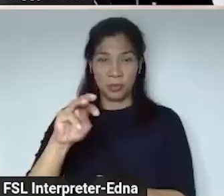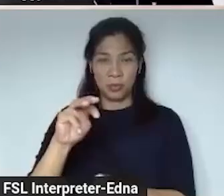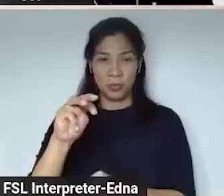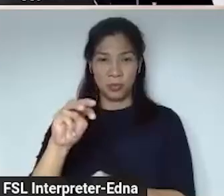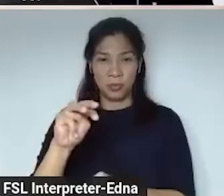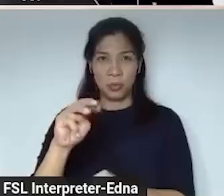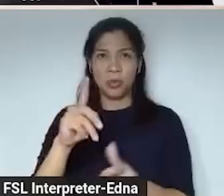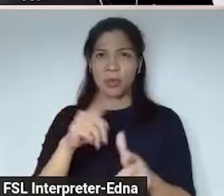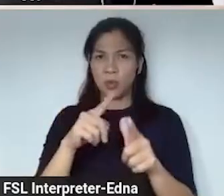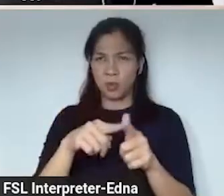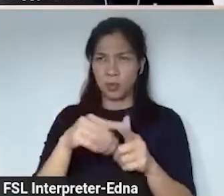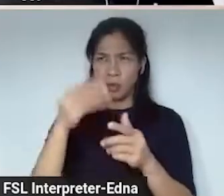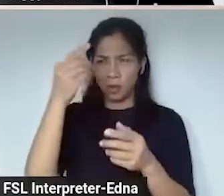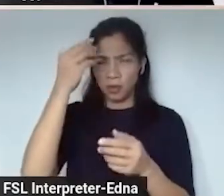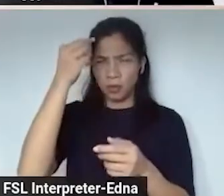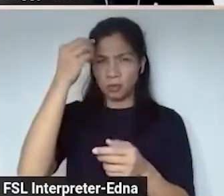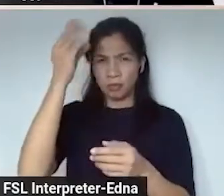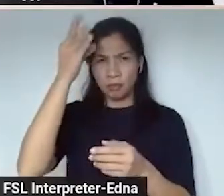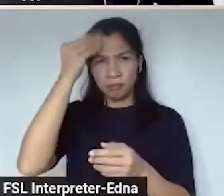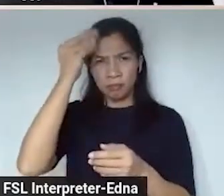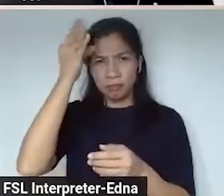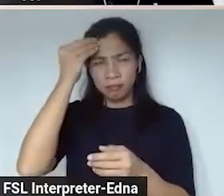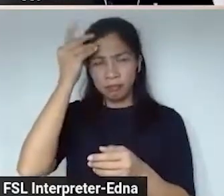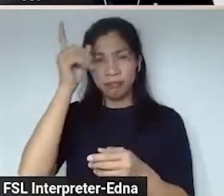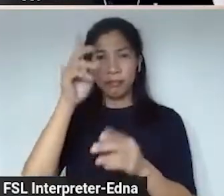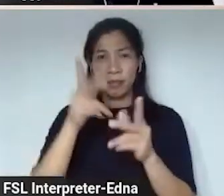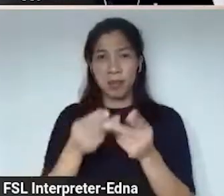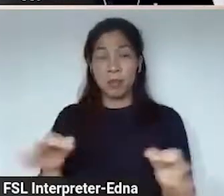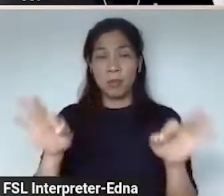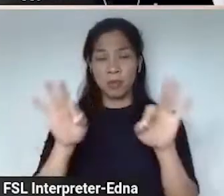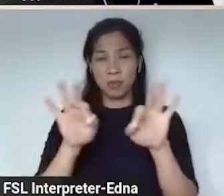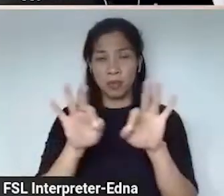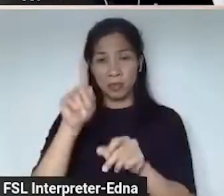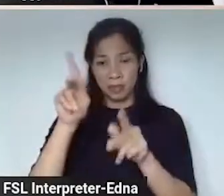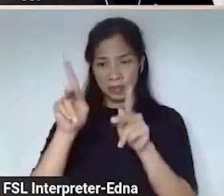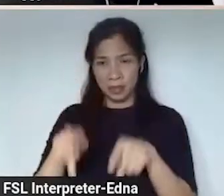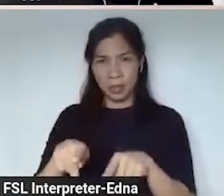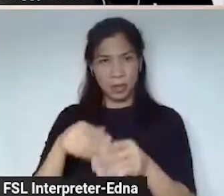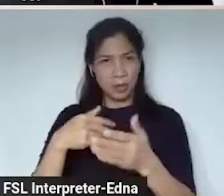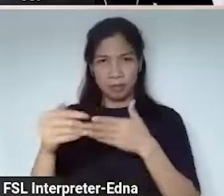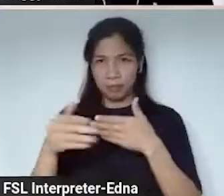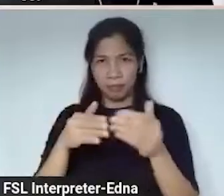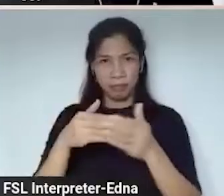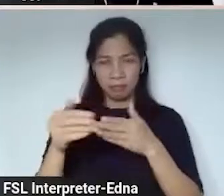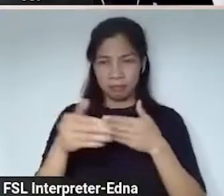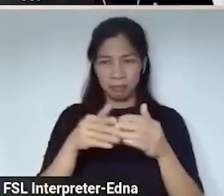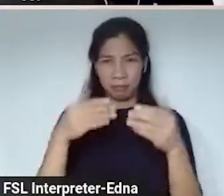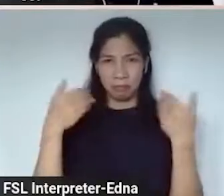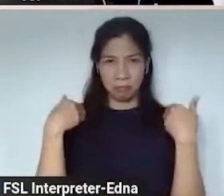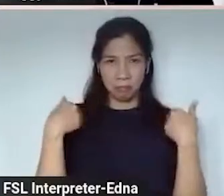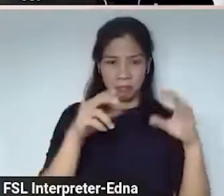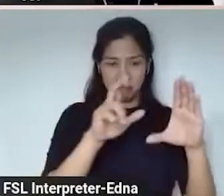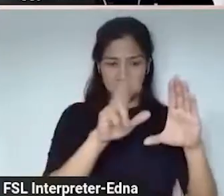tao, and it doesn't matter kung ikaw ay may kapansanan o wala. Kasi dito,